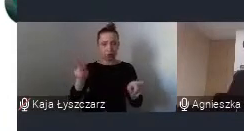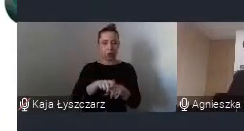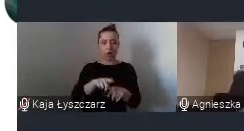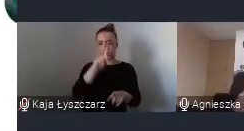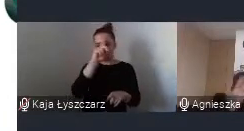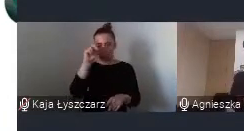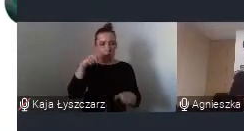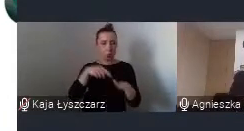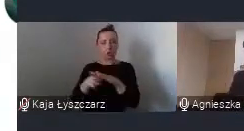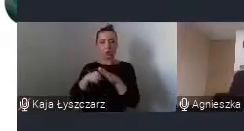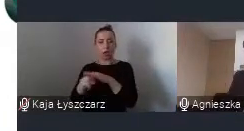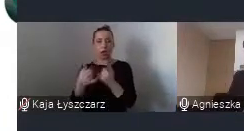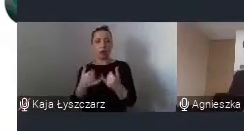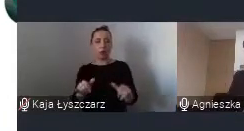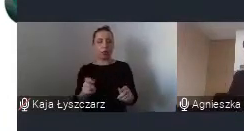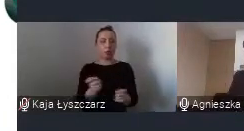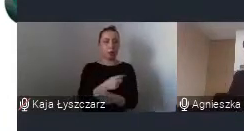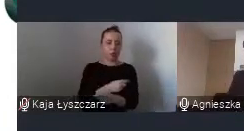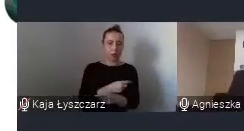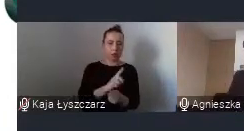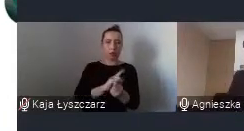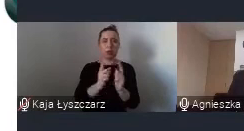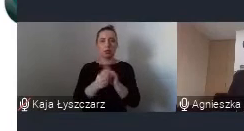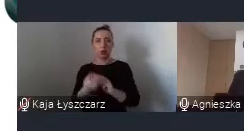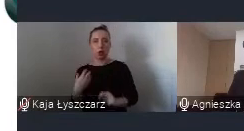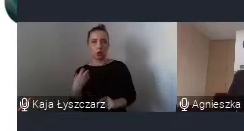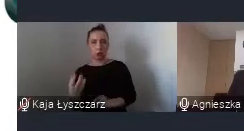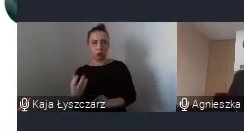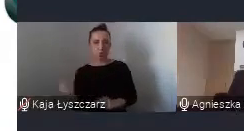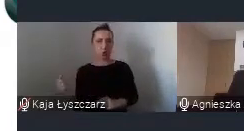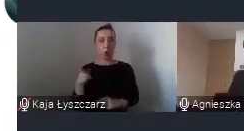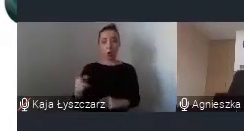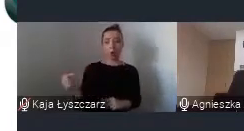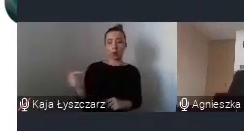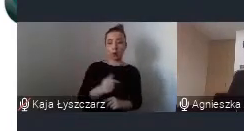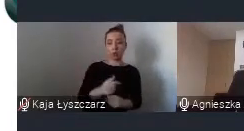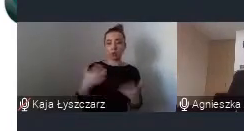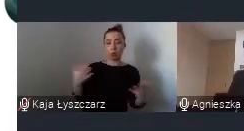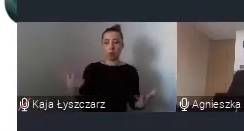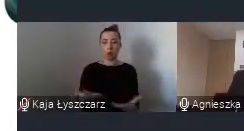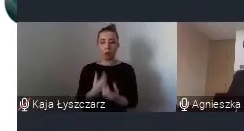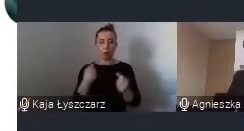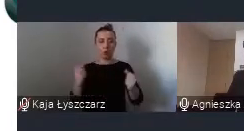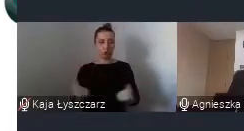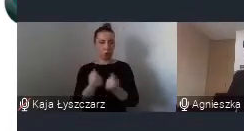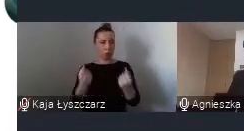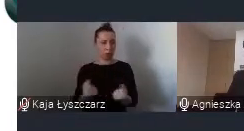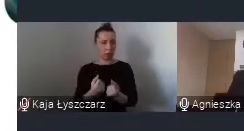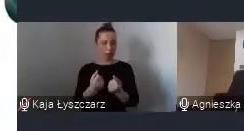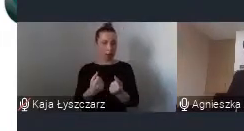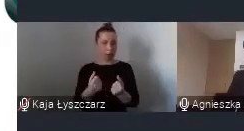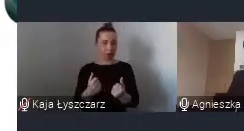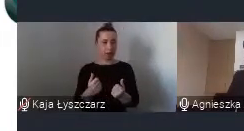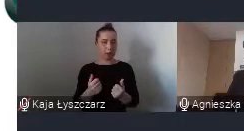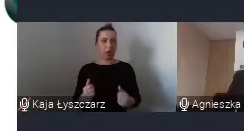jednocześnie zmieniającą się gospodarką, to że muszą po prostu podjąć pewne zdecydowane działania, żeby nie